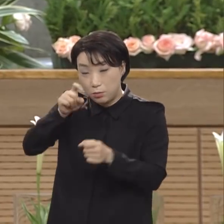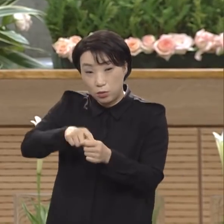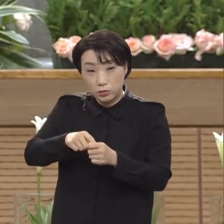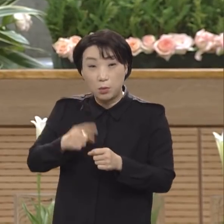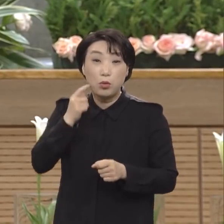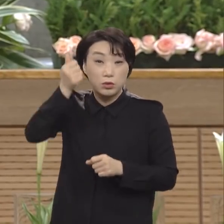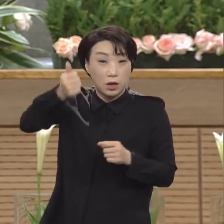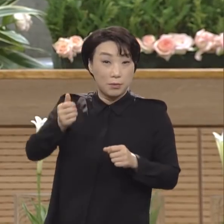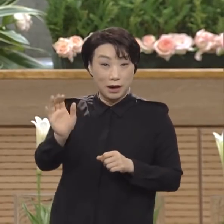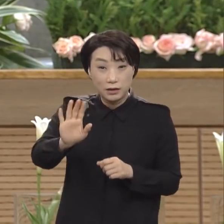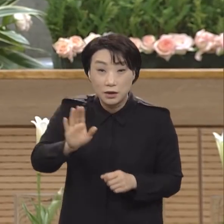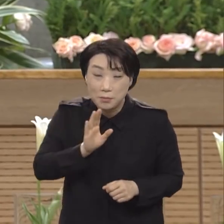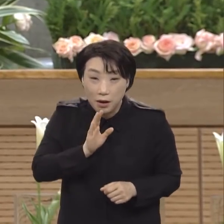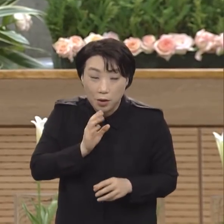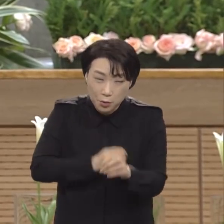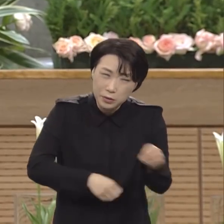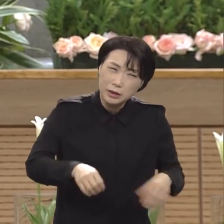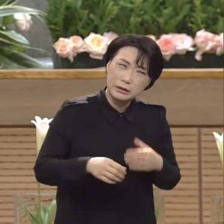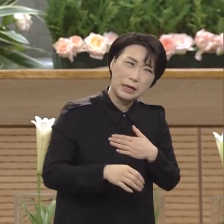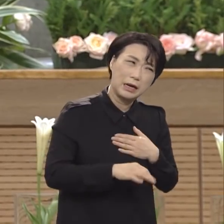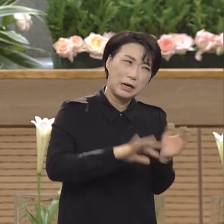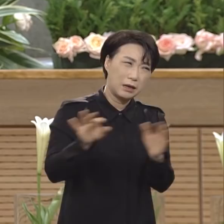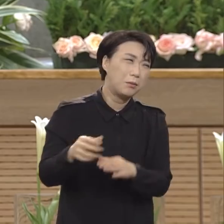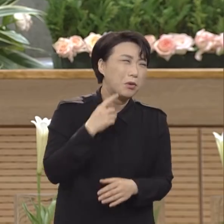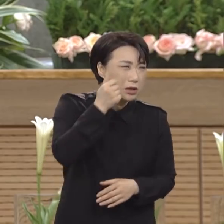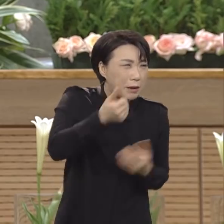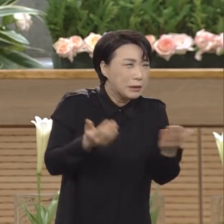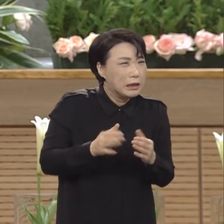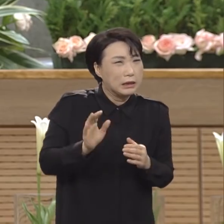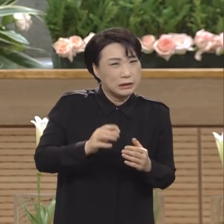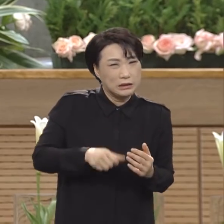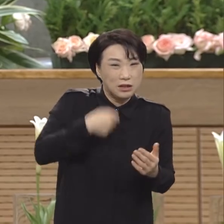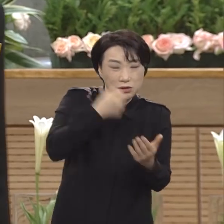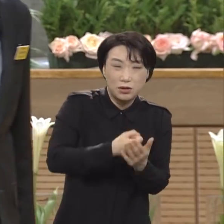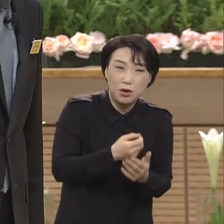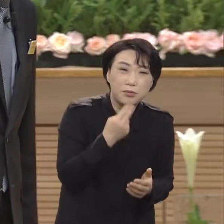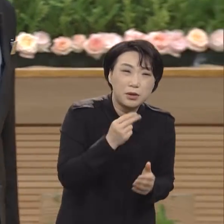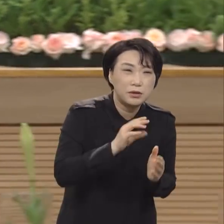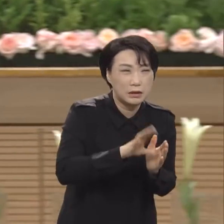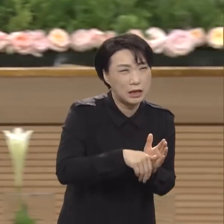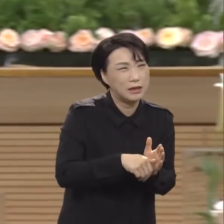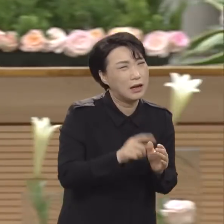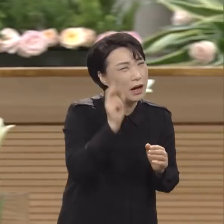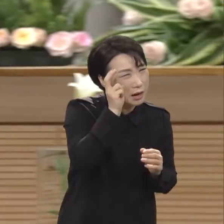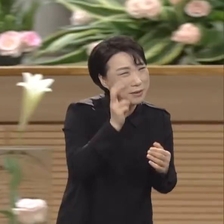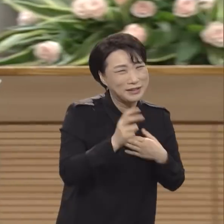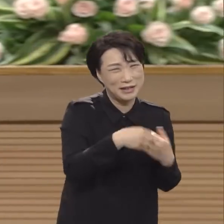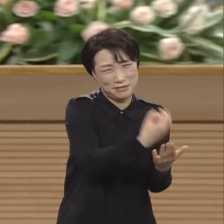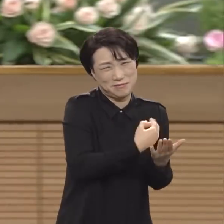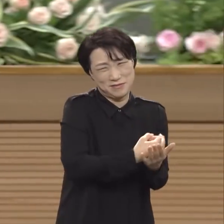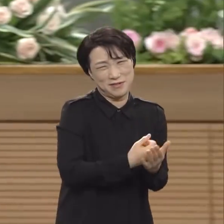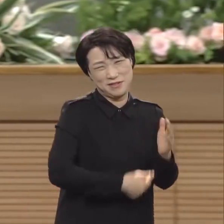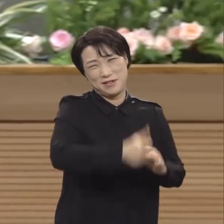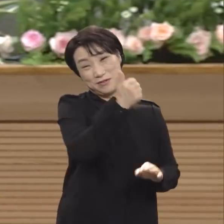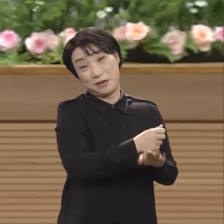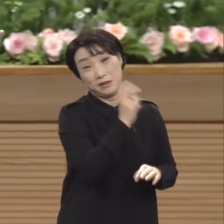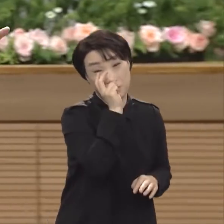오히려 목회자가 안 됐으면 아마 세상에서 많이 출세했을지도 모르지요. 네,